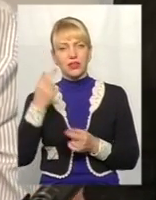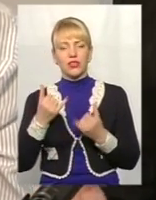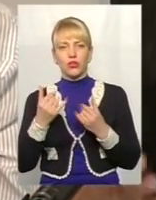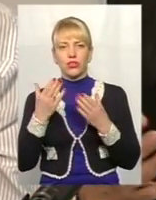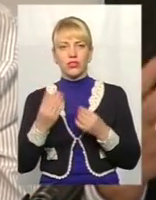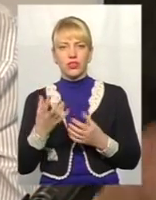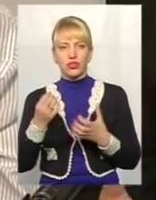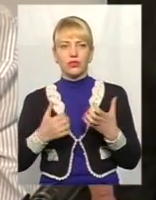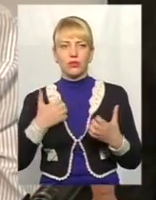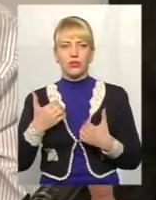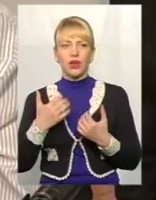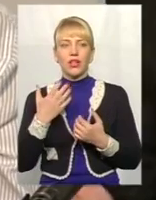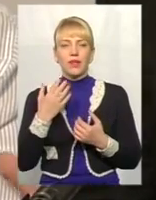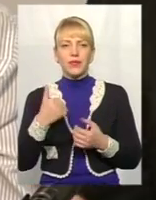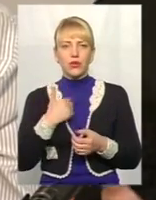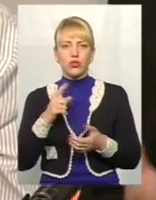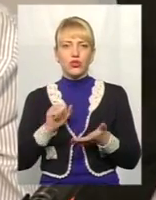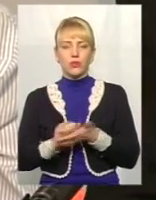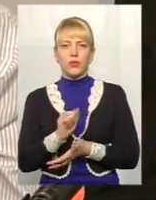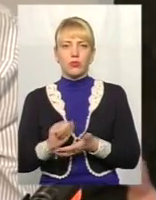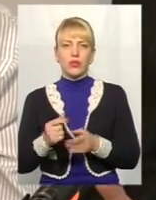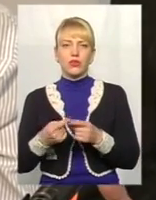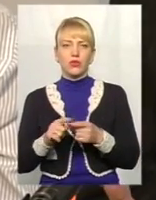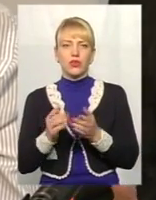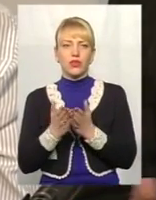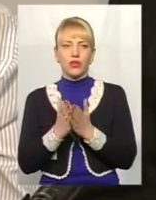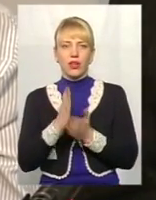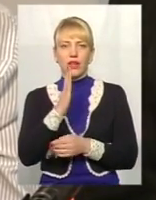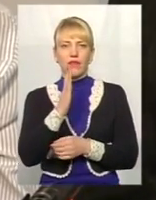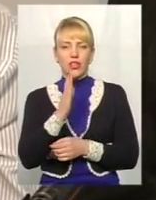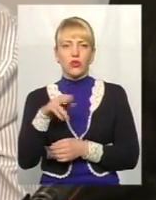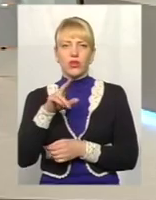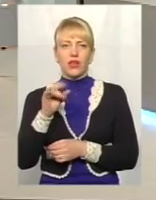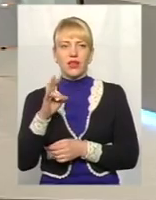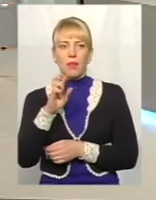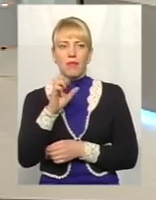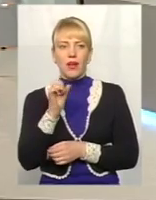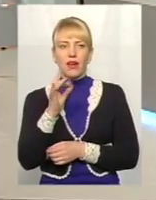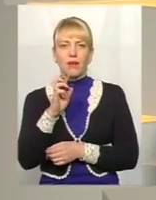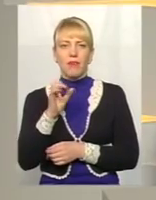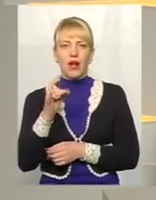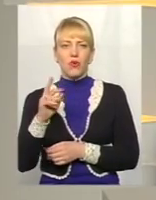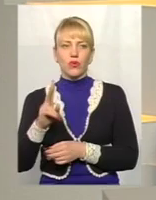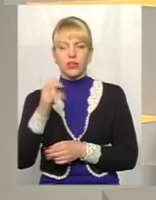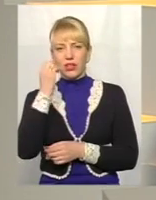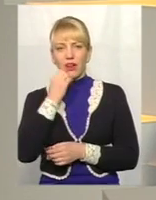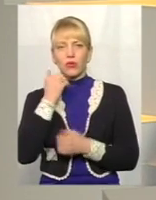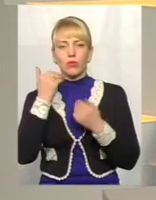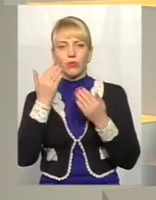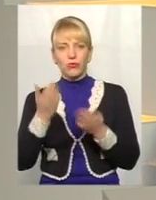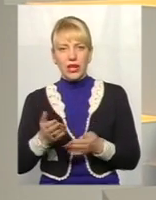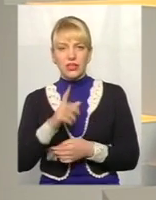день ще турбується, хоче, щоб вийшла ця книжка. Я думаю, Віктор що... Денисович, так? Віктор Денисович Барбалюк. Віктор Денисович Барбалюк, спасибі дякую йому,